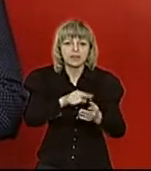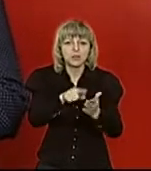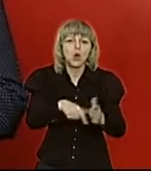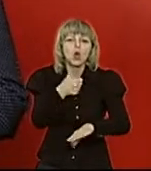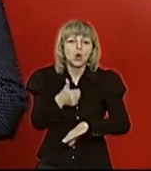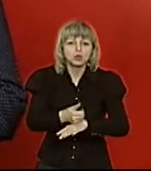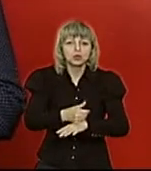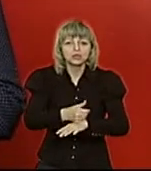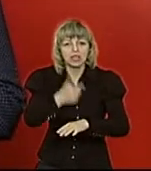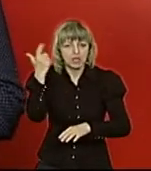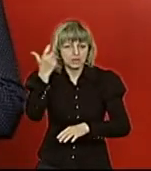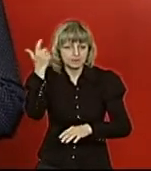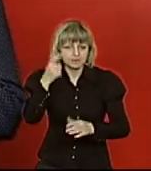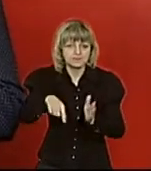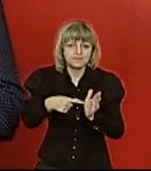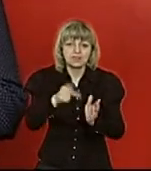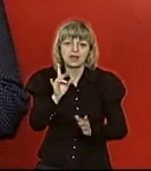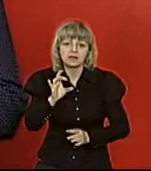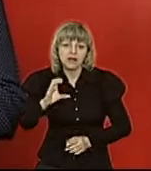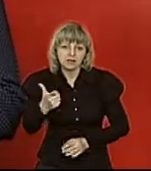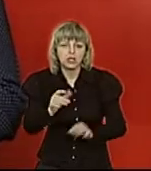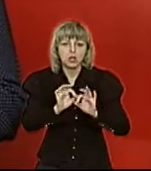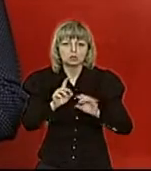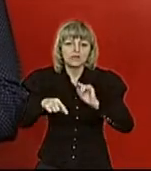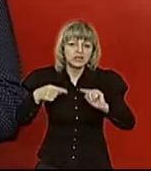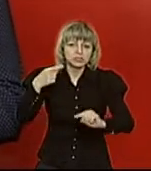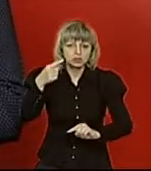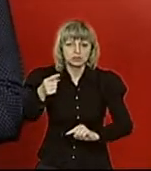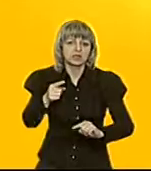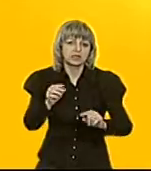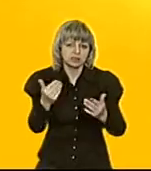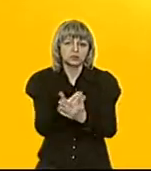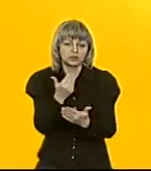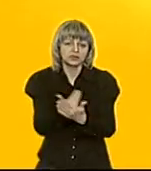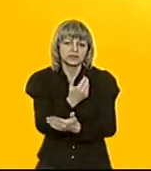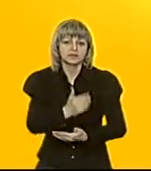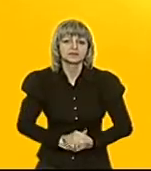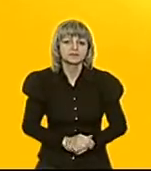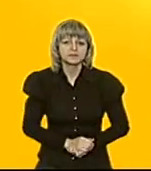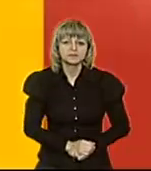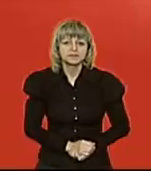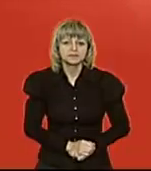головний комунальник Луцька Юрій Крась, розповімо у наступних випусках новин.